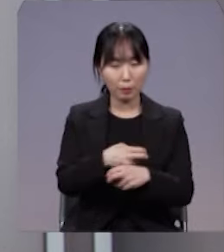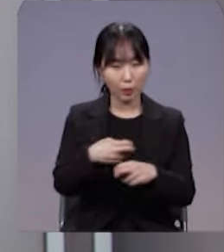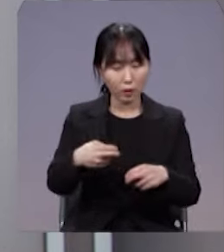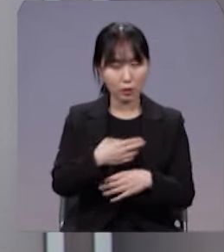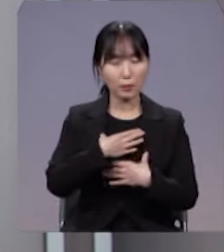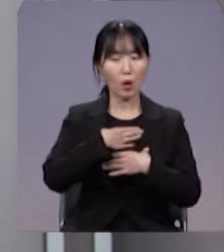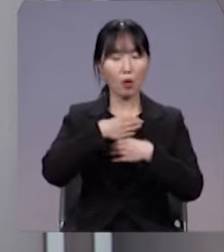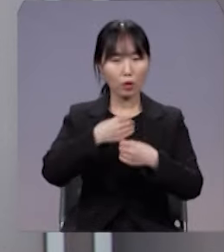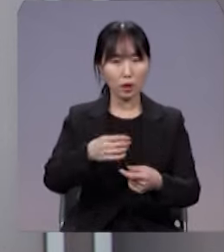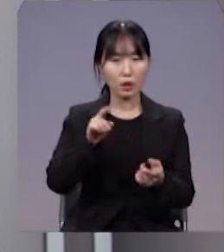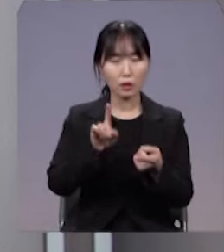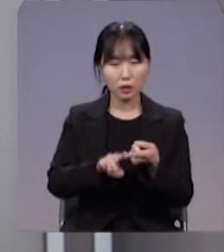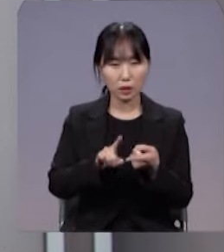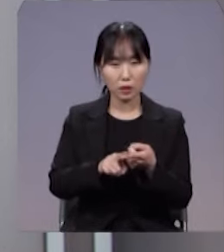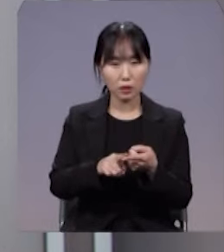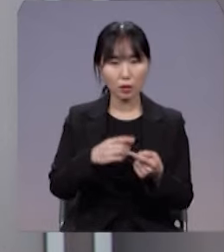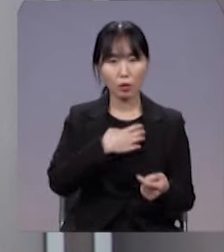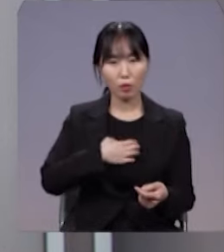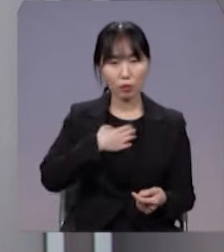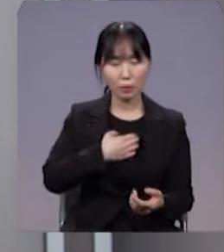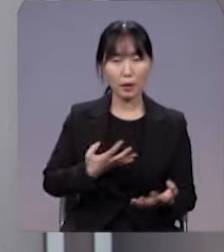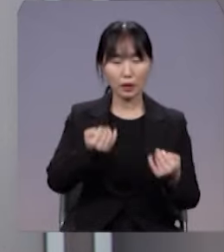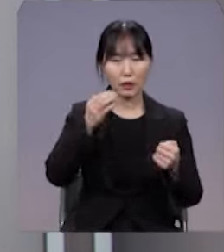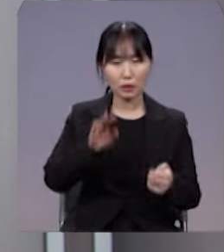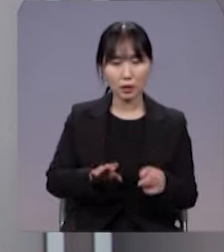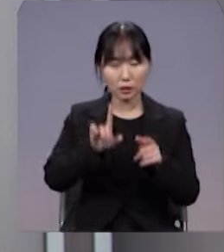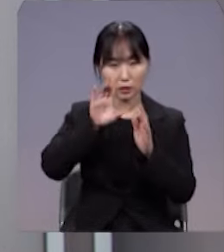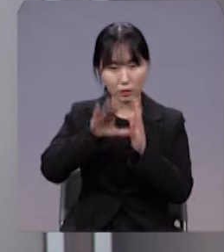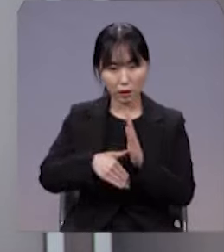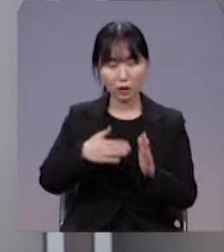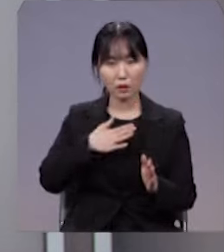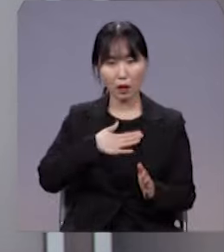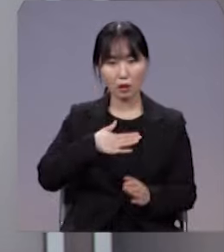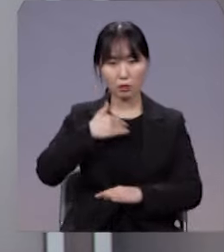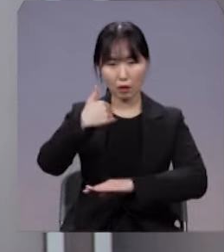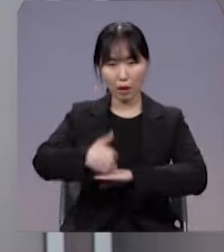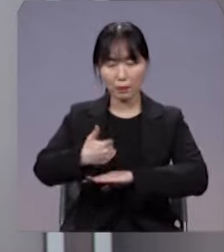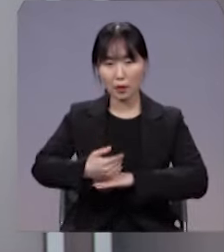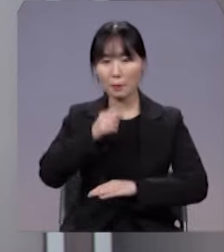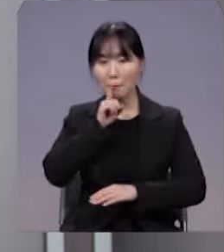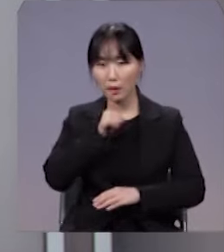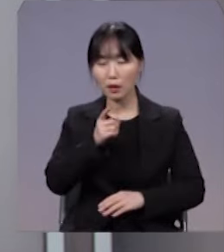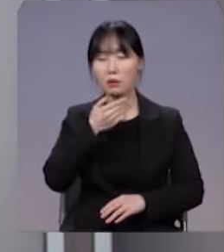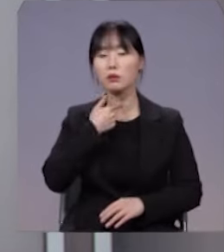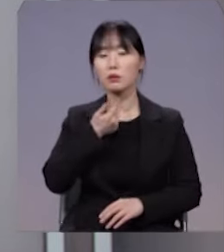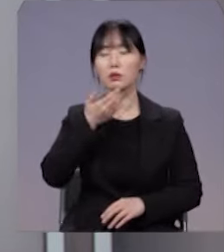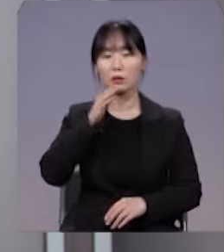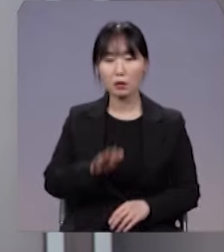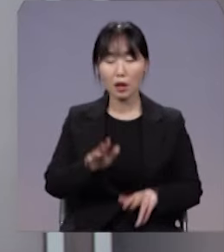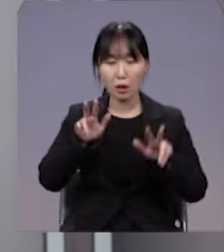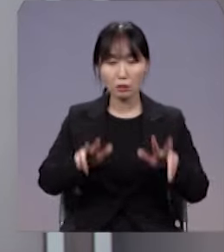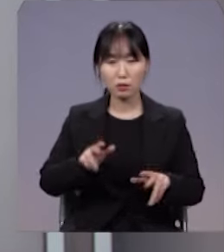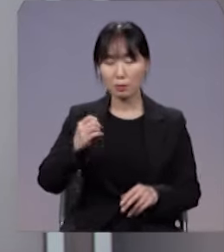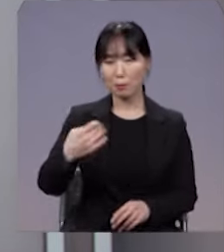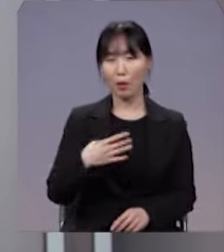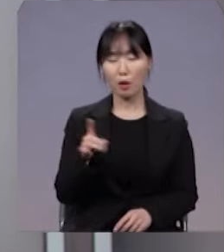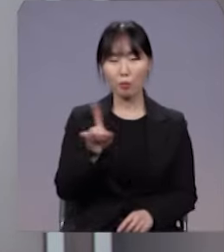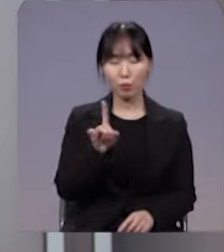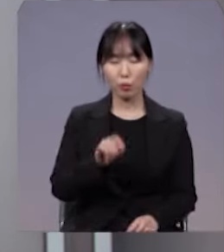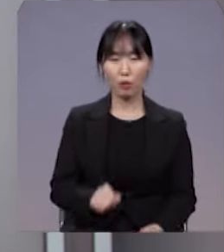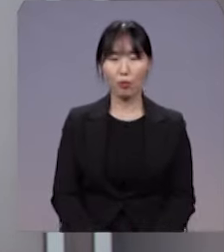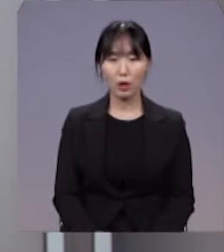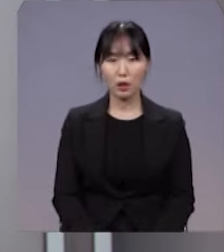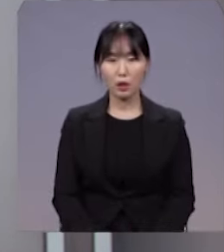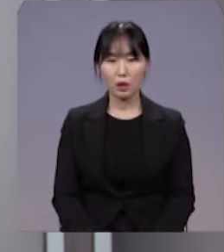이사 올 수 있게 됐다라고 저한테 고맙다고 그랬습니다 정치는 이런 것입니다 어 주민들에게 책임 있게 정치를 해서